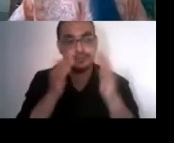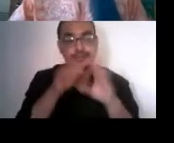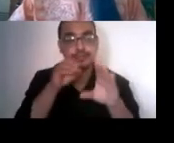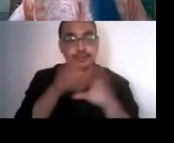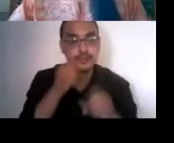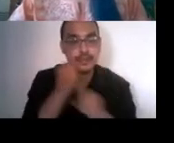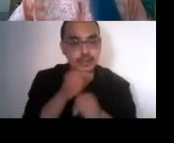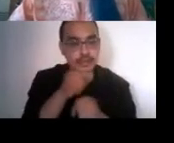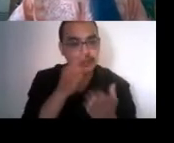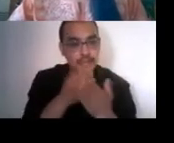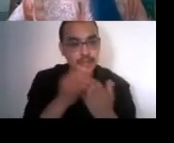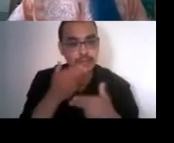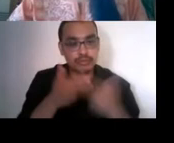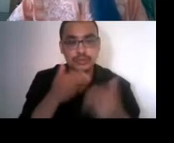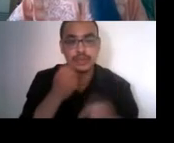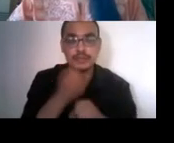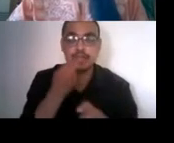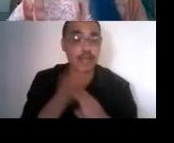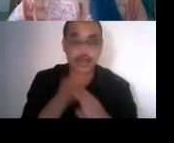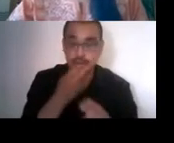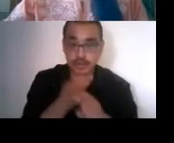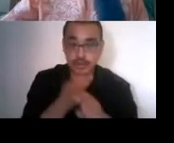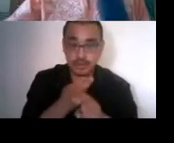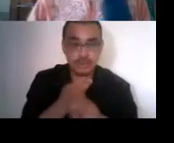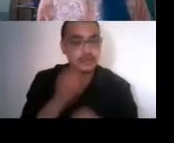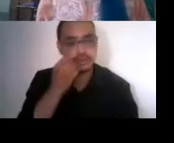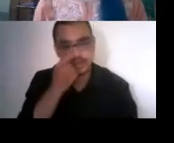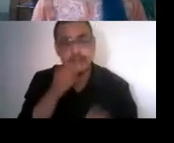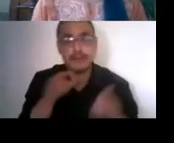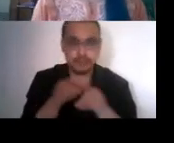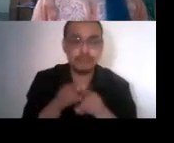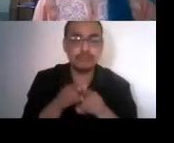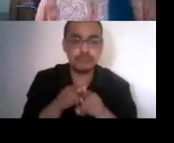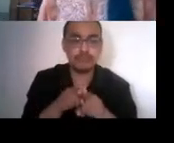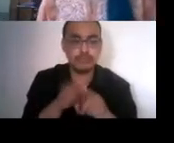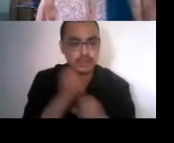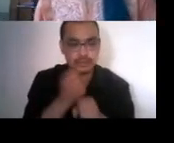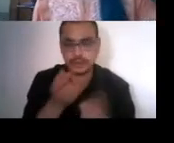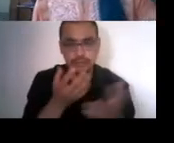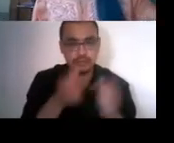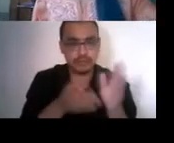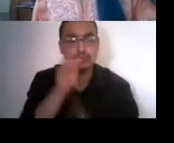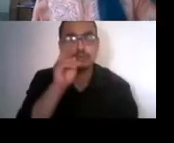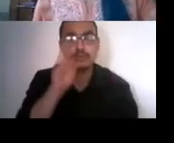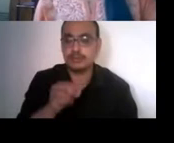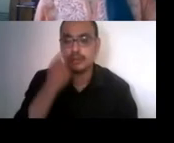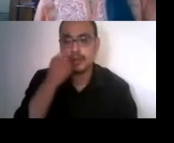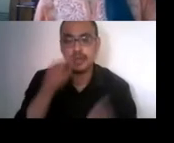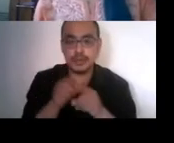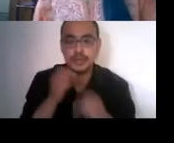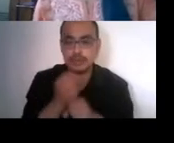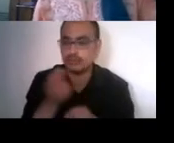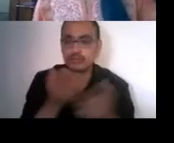मात्र घर चल्न गाह्रो भयो ल है महिलाहरू पनि कमाउन जानु पर्यो भनेर महिलाहरूलाई पनि आय आर्जनको लागि त बाहिर निकालियो